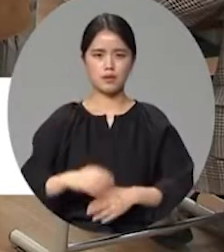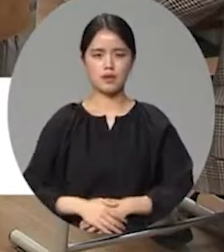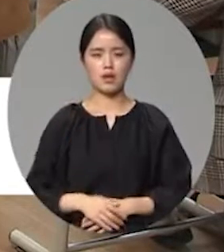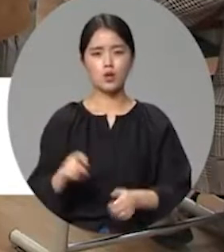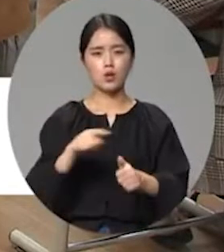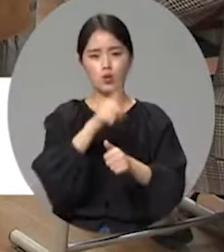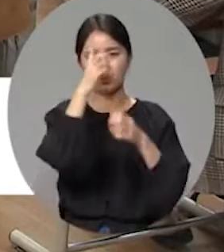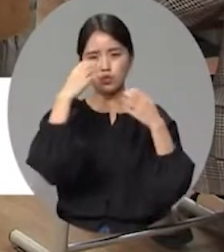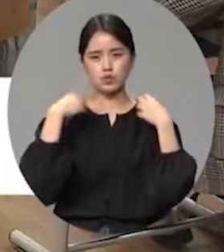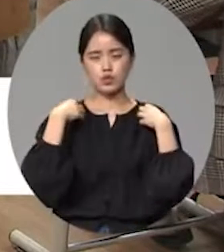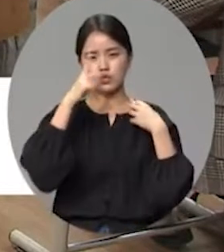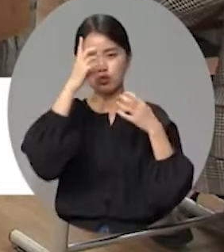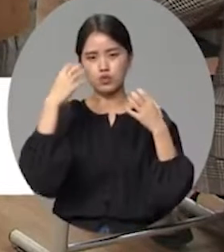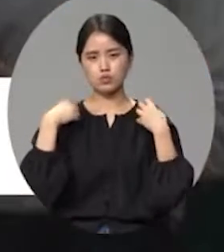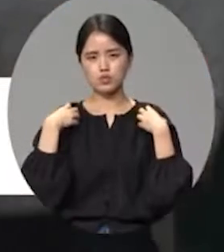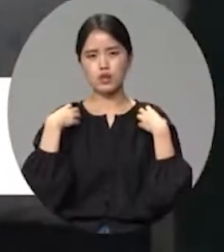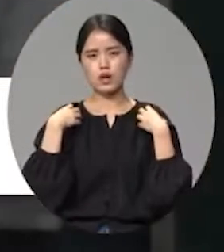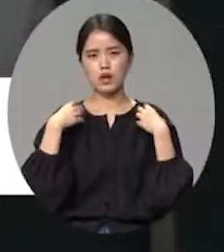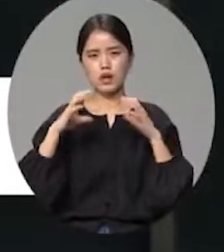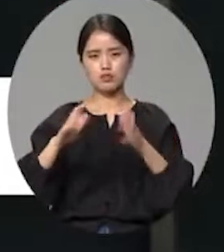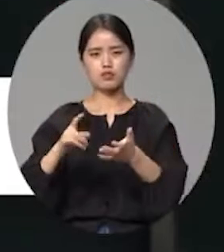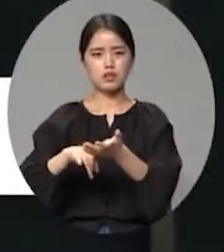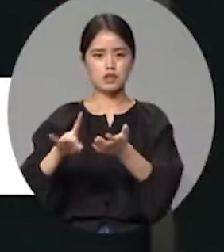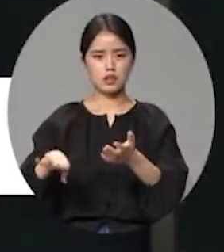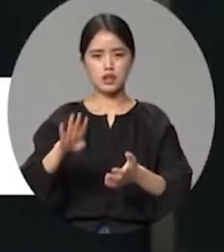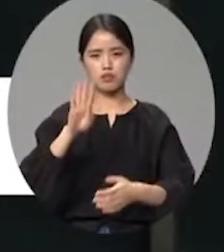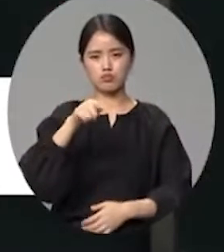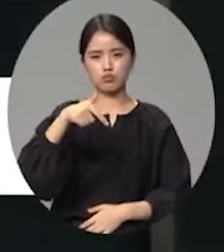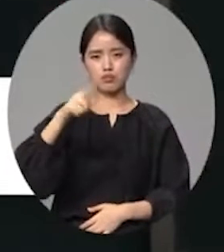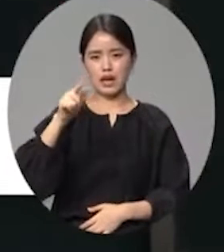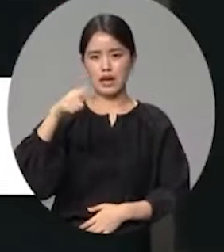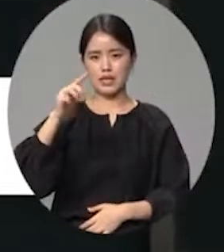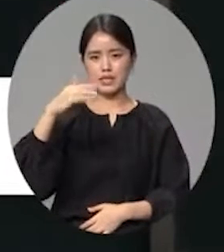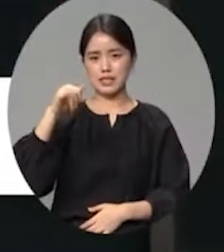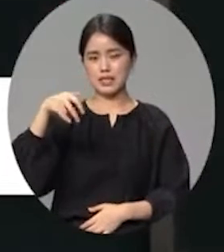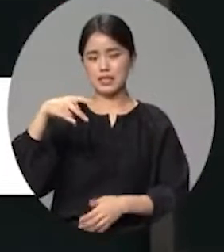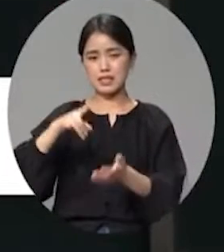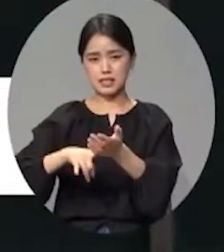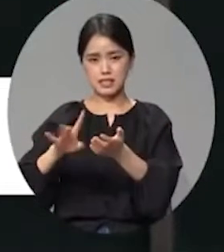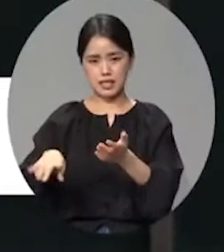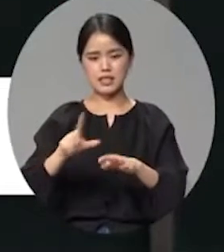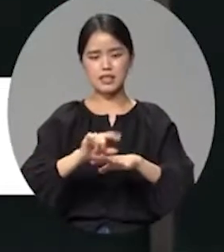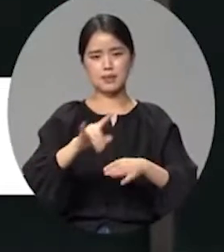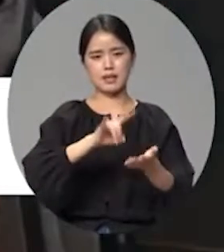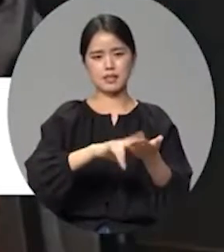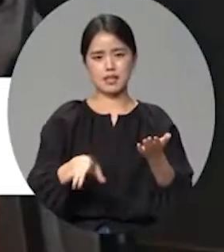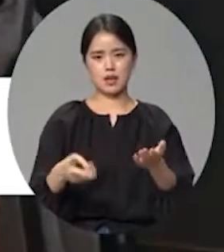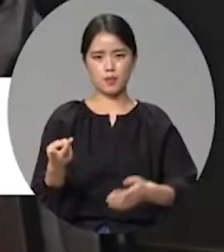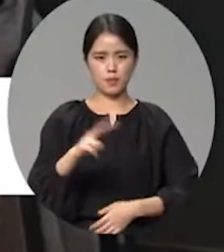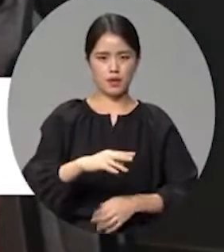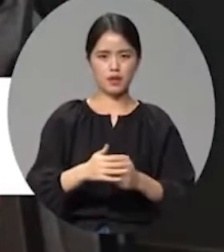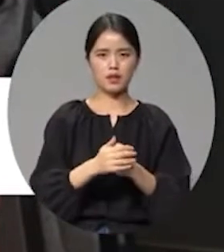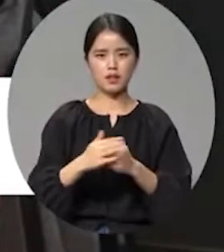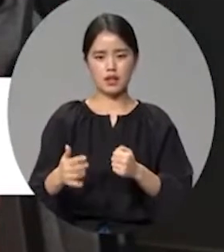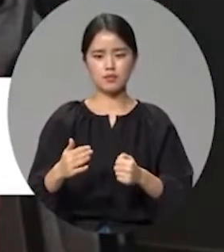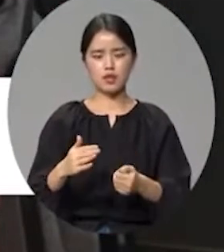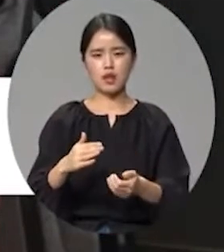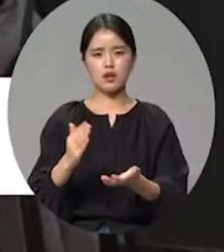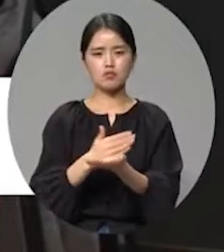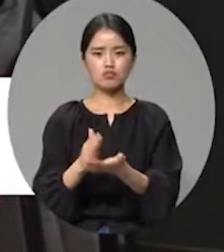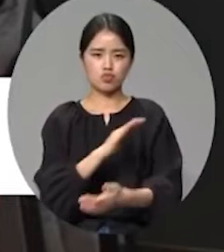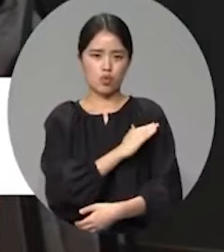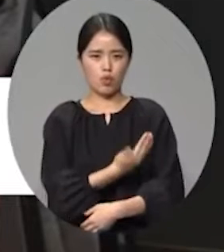교육청에 따르면 정부가 국세인 부가가치세의 일부를 지방소비세 로 전화 내 지방의 분권형 냥을 늘린다는 방침인